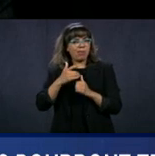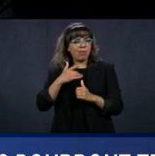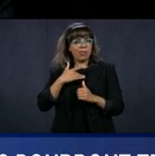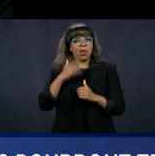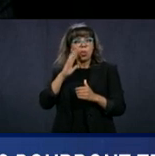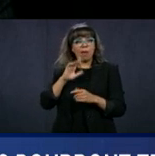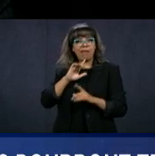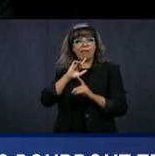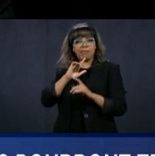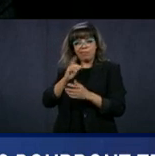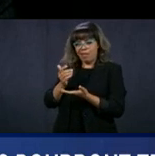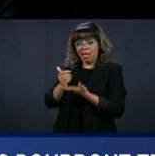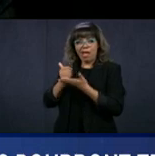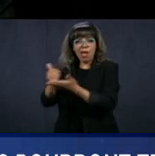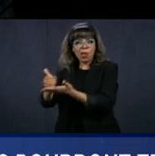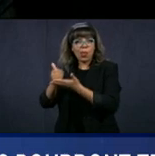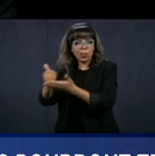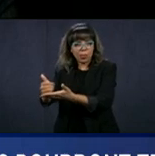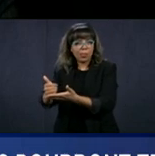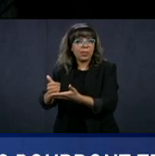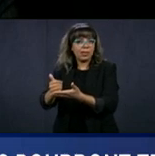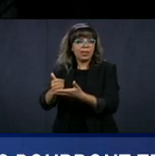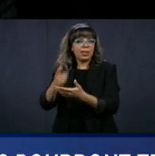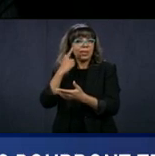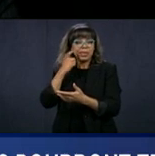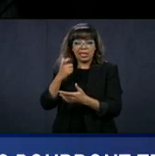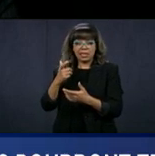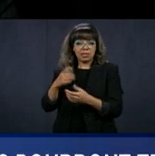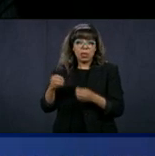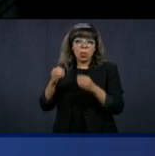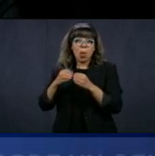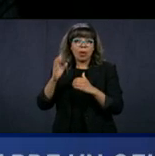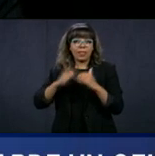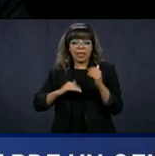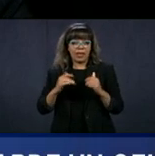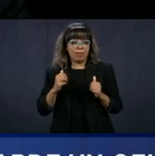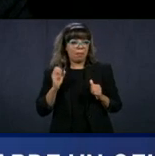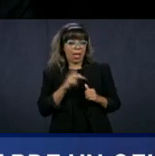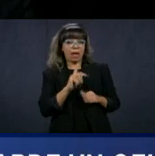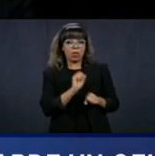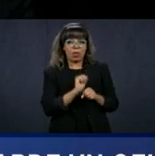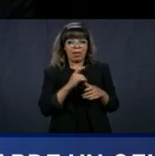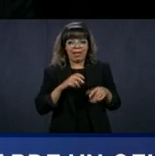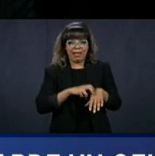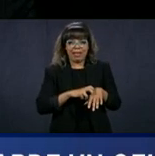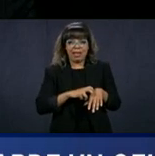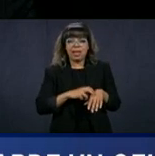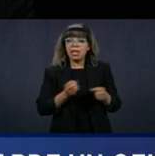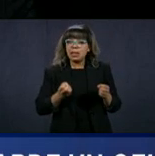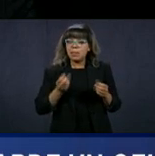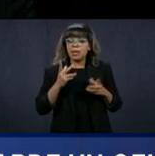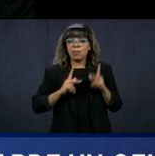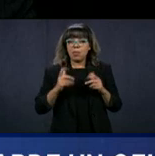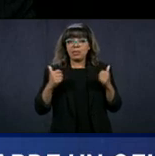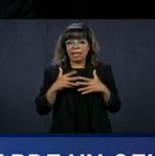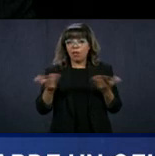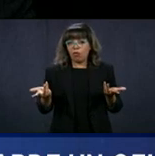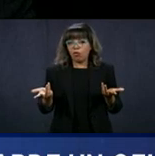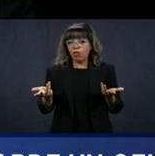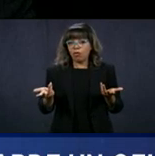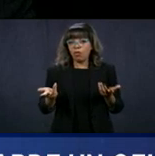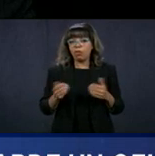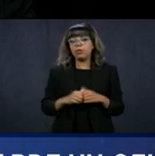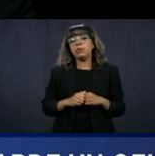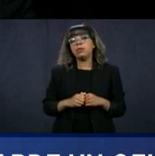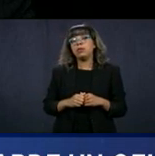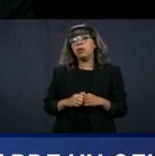sur les citoyens? Réponse. Je vais vous parler de l'annonce de 31 millions pour vous donner plus de détails sur ce que nous allons